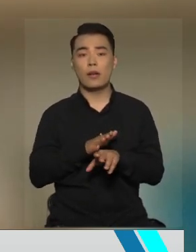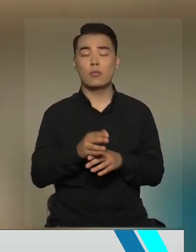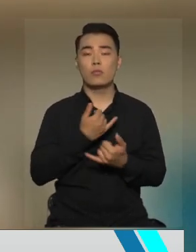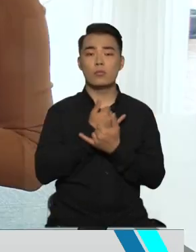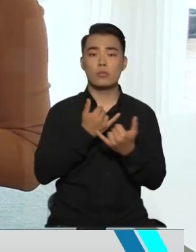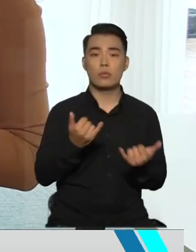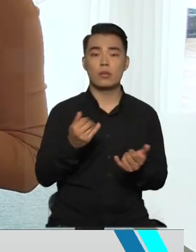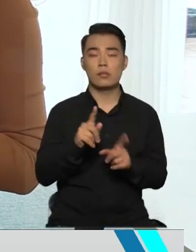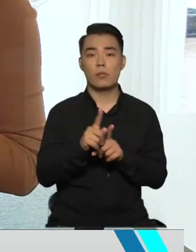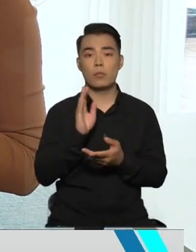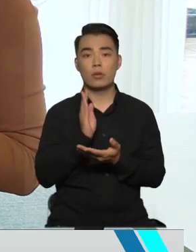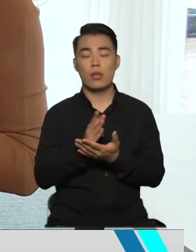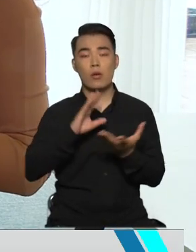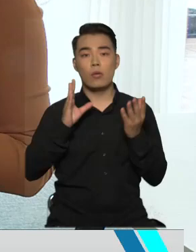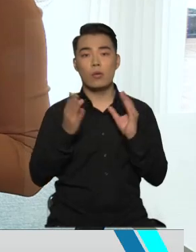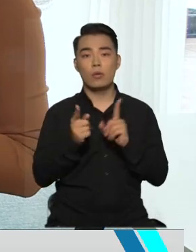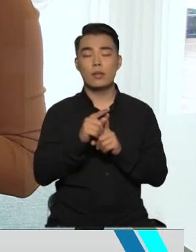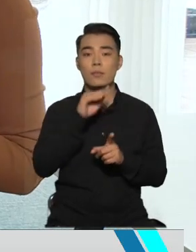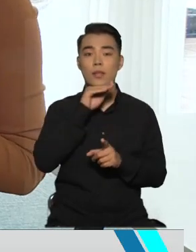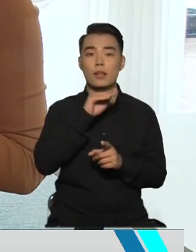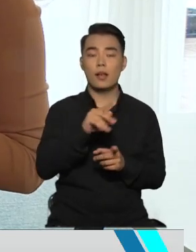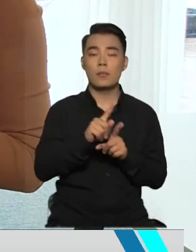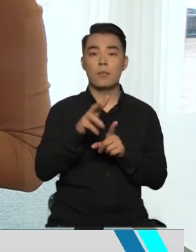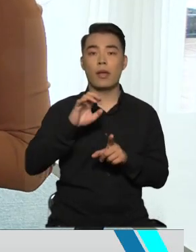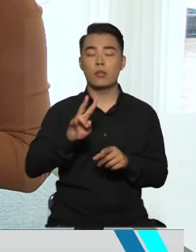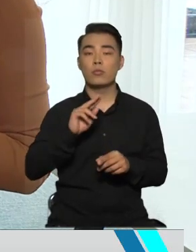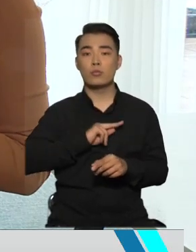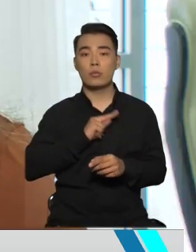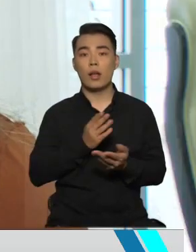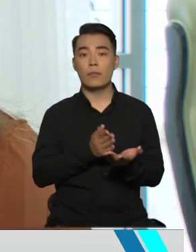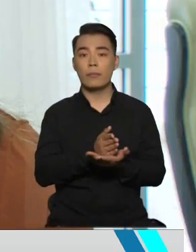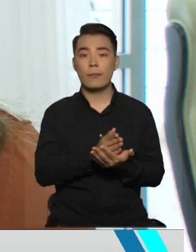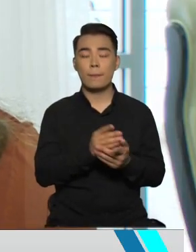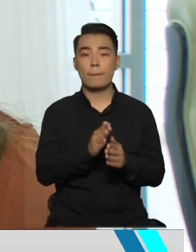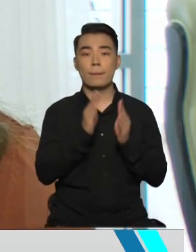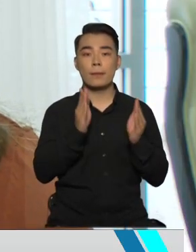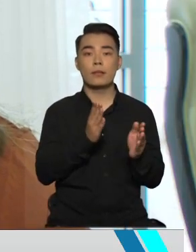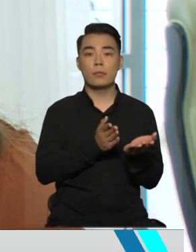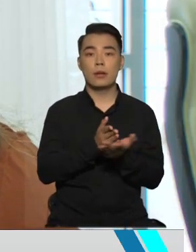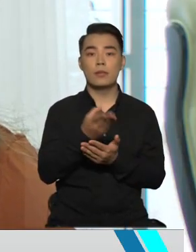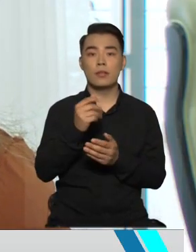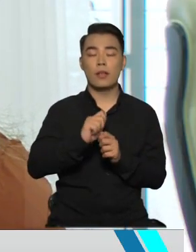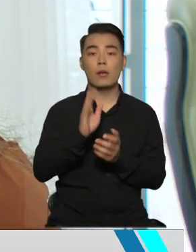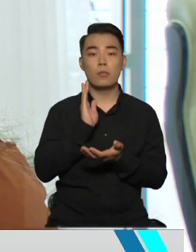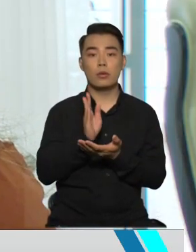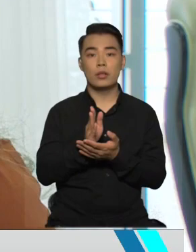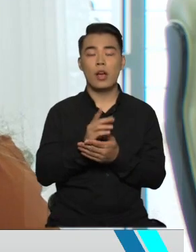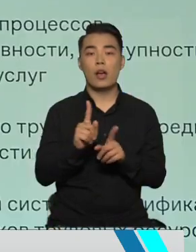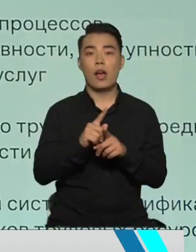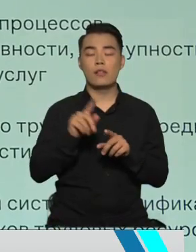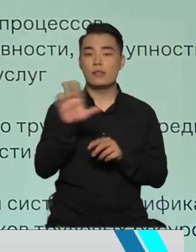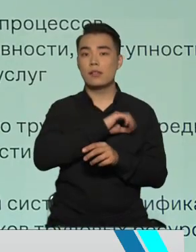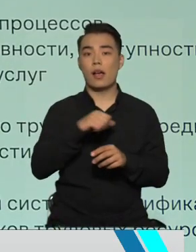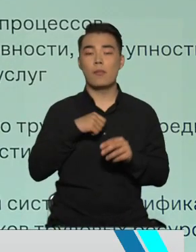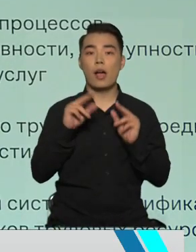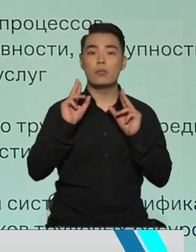пишет текст. В свою очередь специалисты Минтруда намерены легализовать растущее направление фриланса. Обещают внедрить налог на